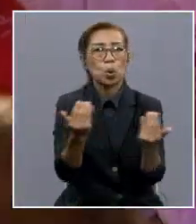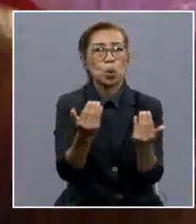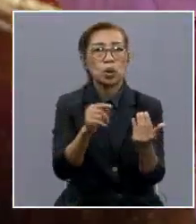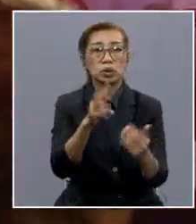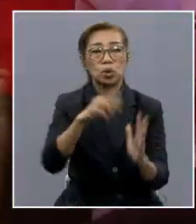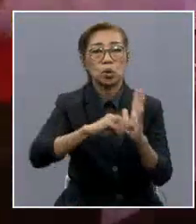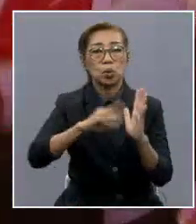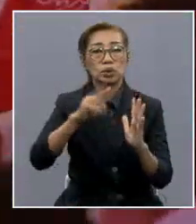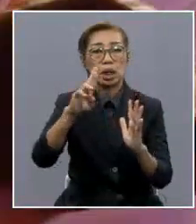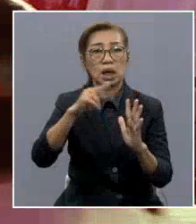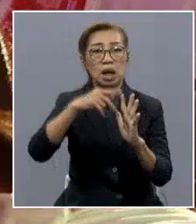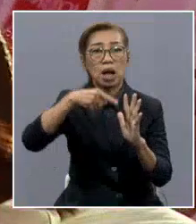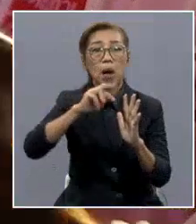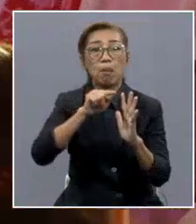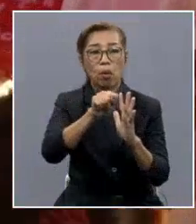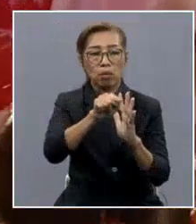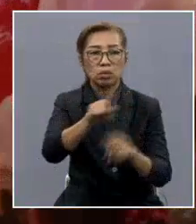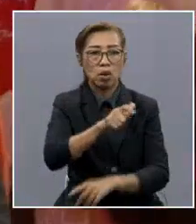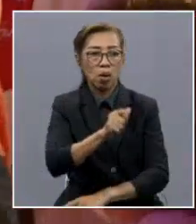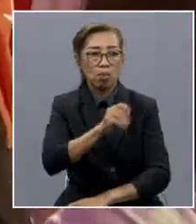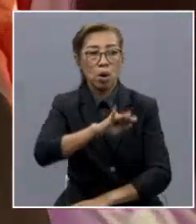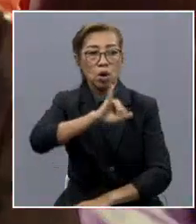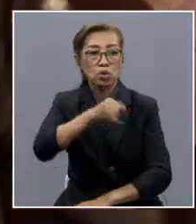รพลขาวขำลูกชายคุณวิเชียนขาวขำนายกอบจ. อุด